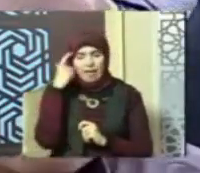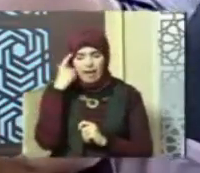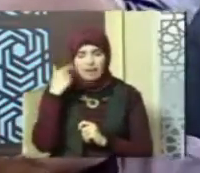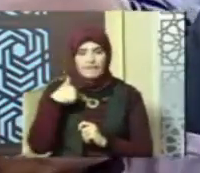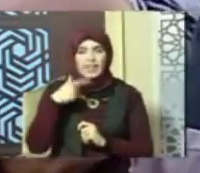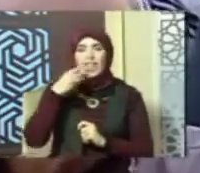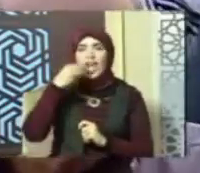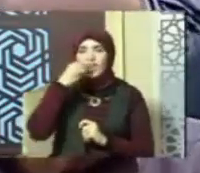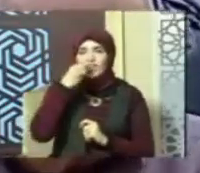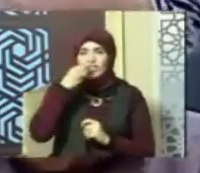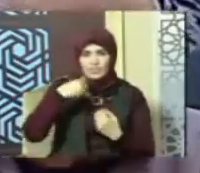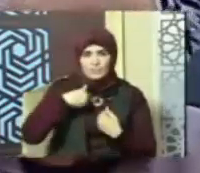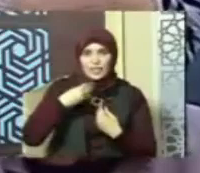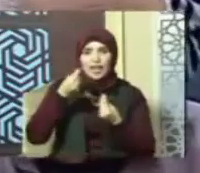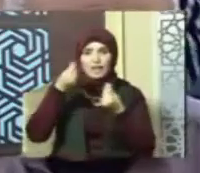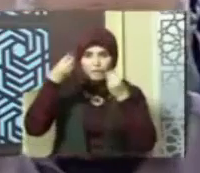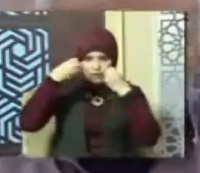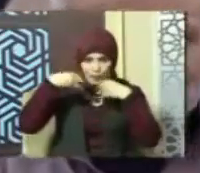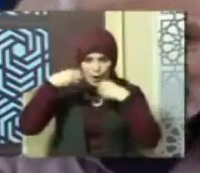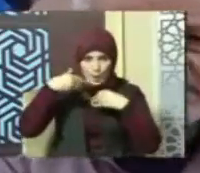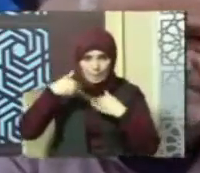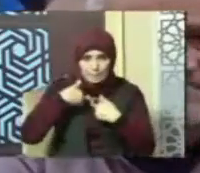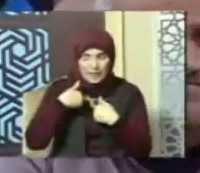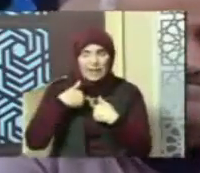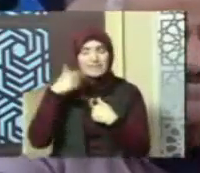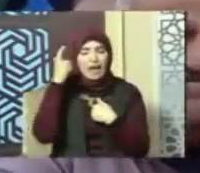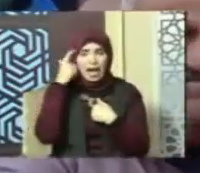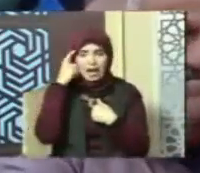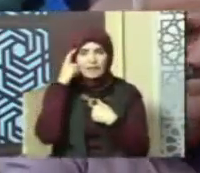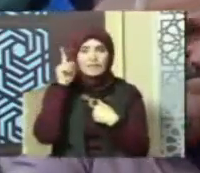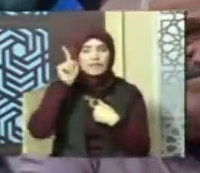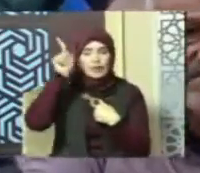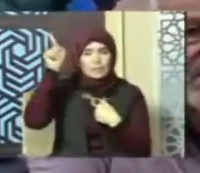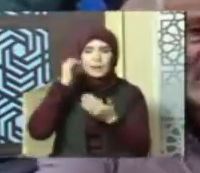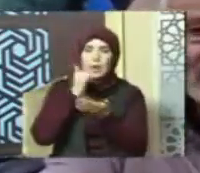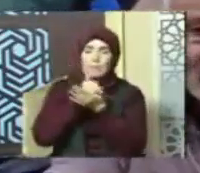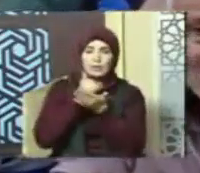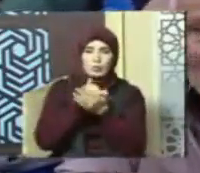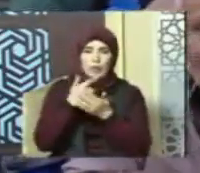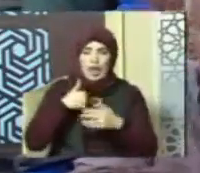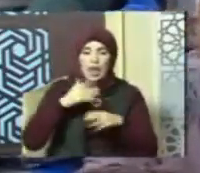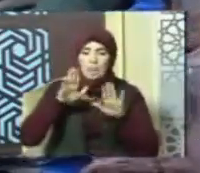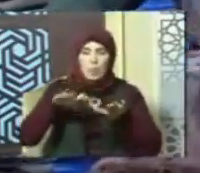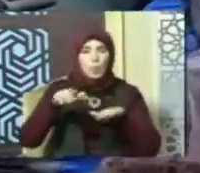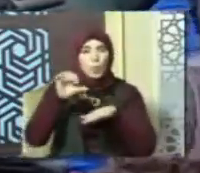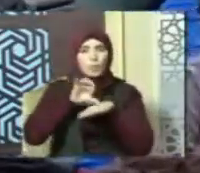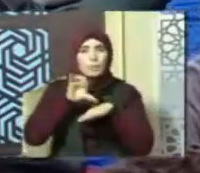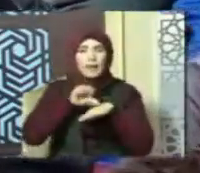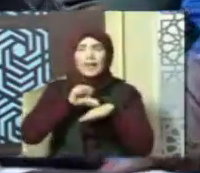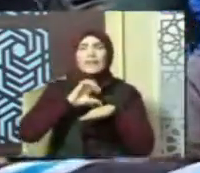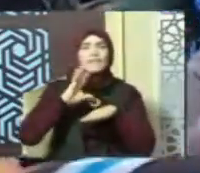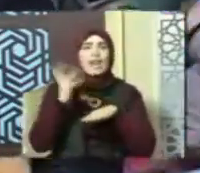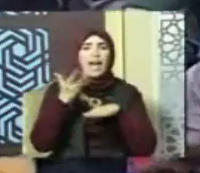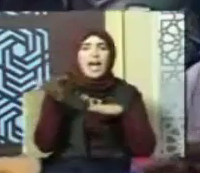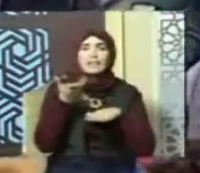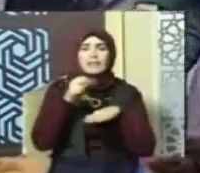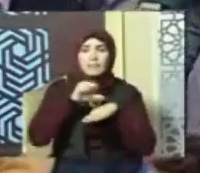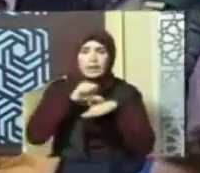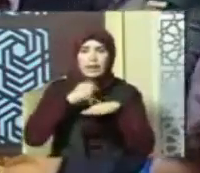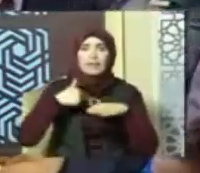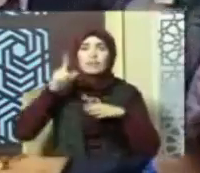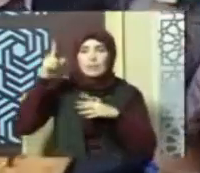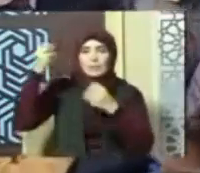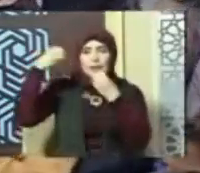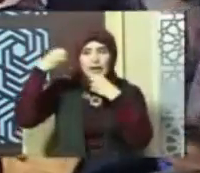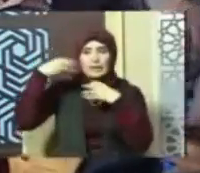سوف يأتيني أين كنت أو أنا كنت، فذهب يتحدث مع صديقه،